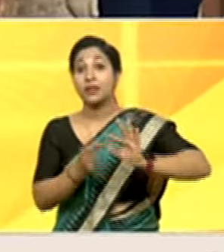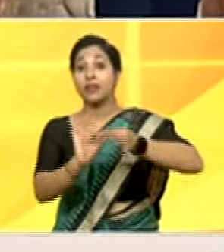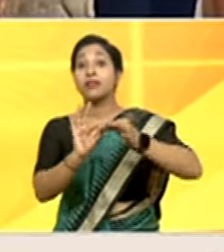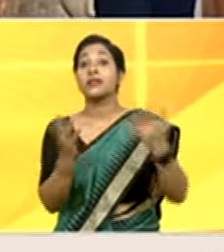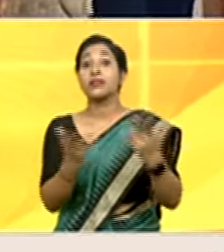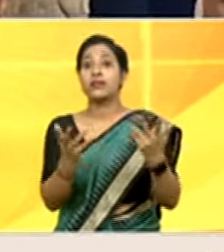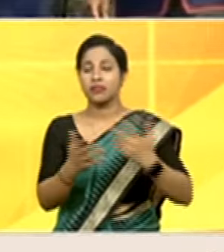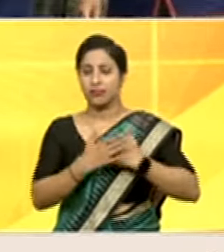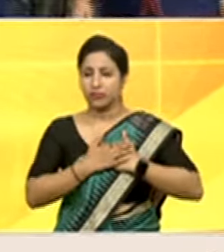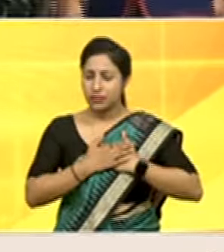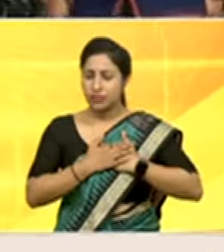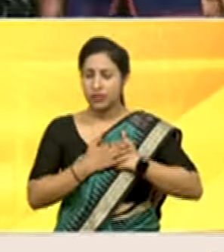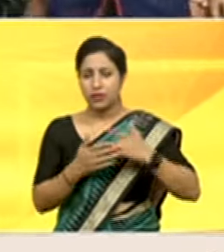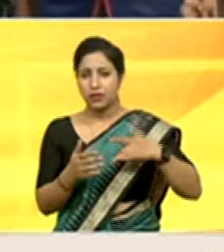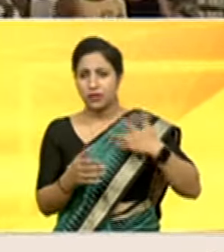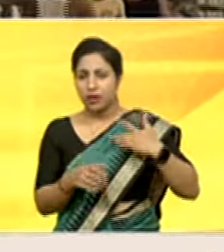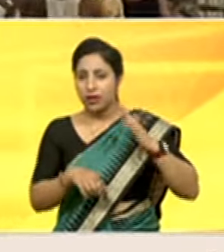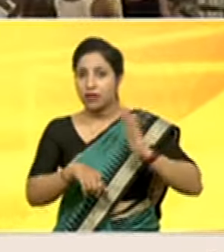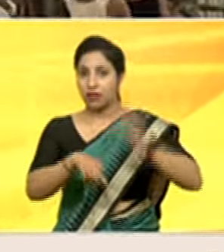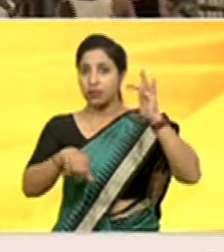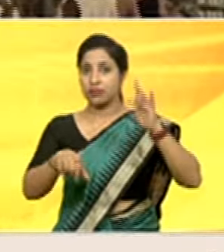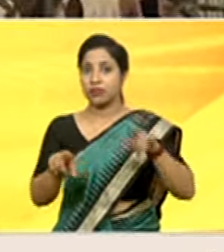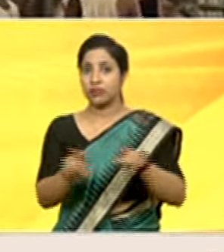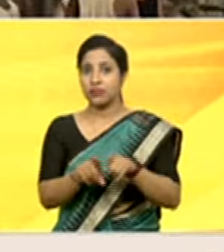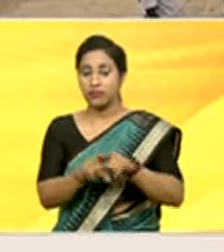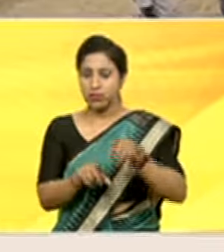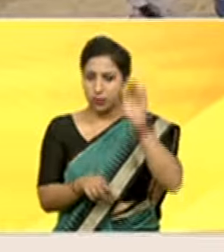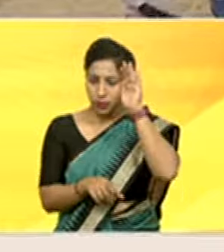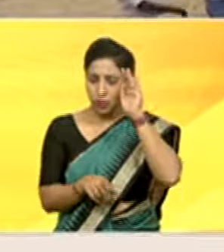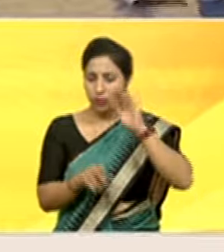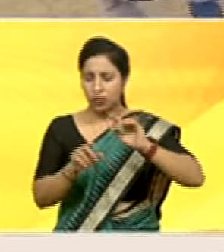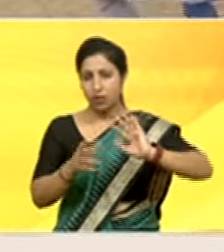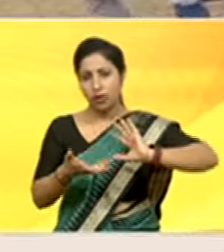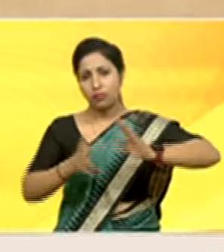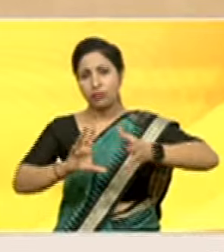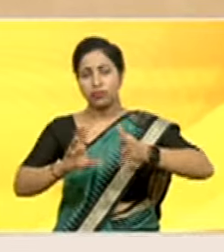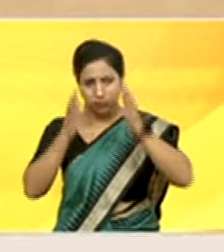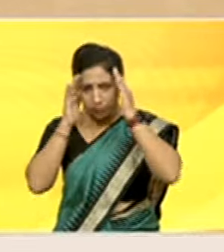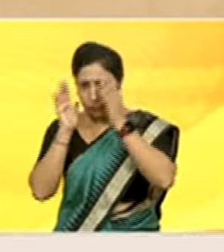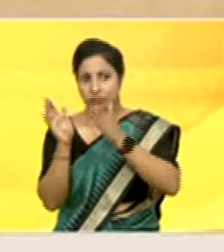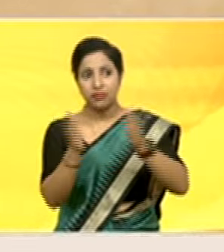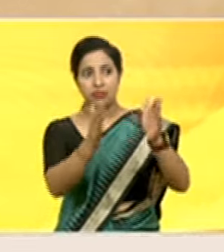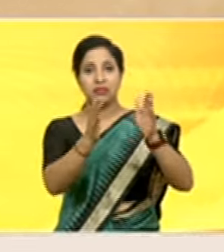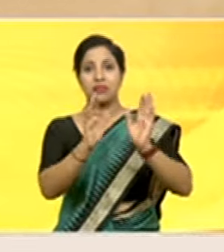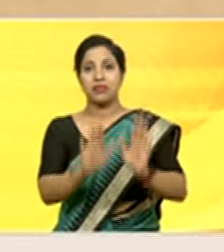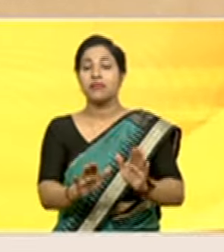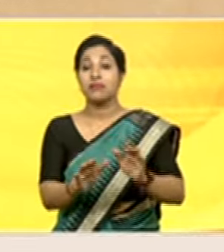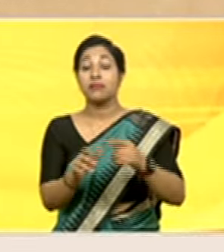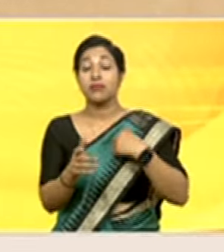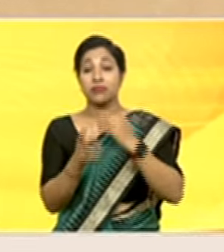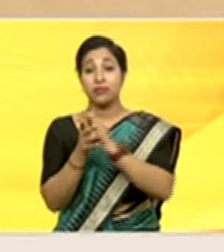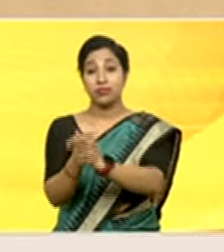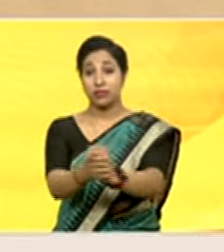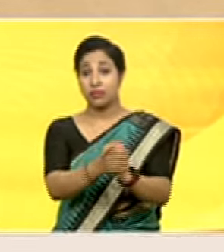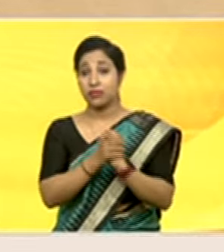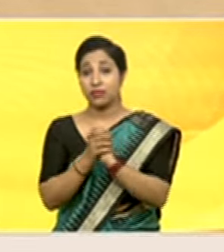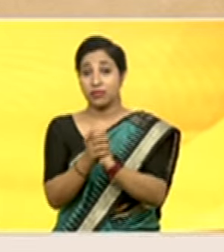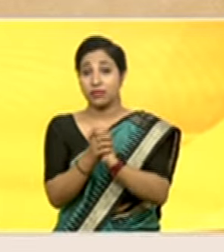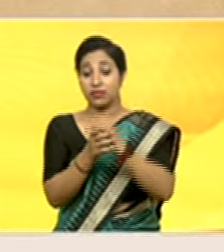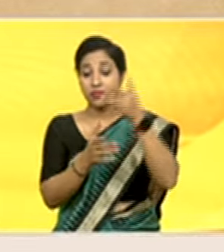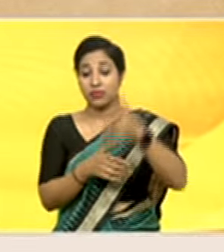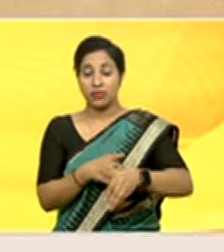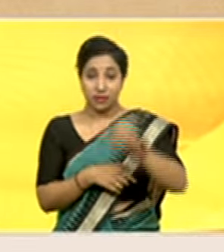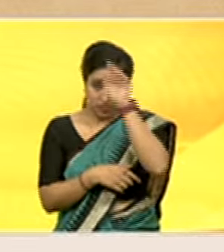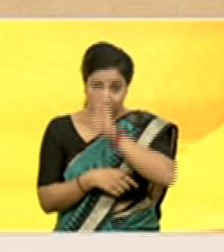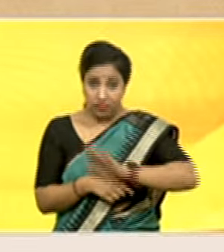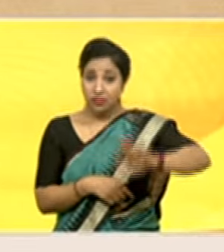मन को छू जाने वाली ऐसी खबरों पर आपका ध्यान गया होगा साथ्यों मैं आज देश